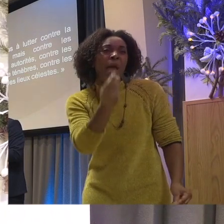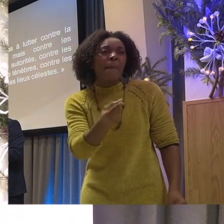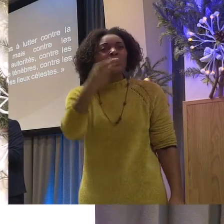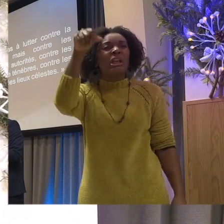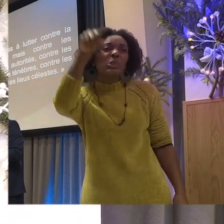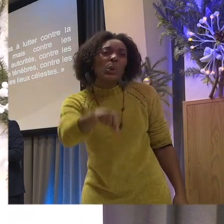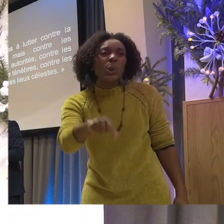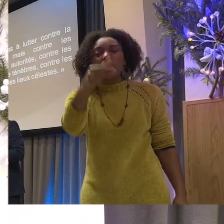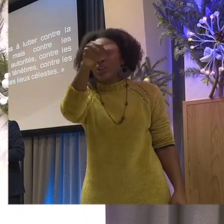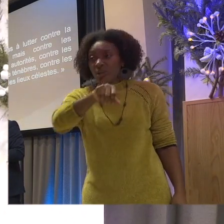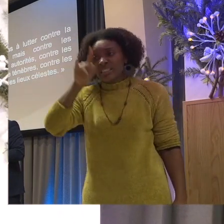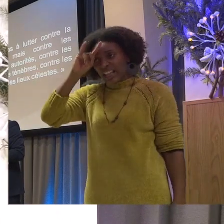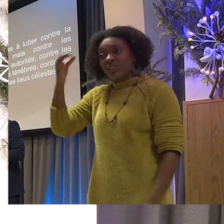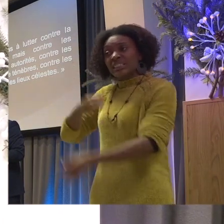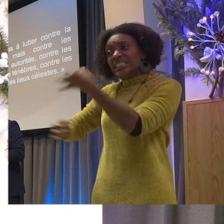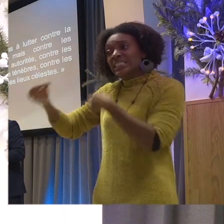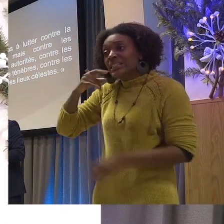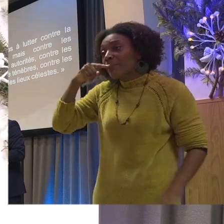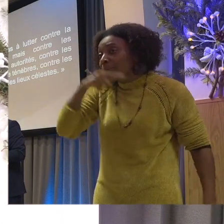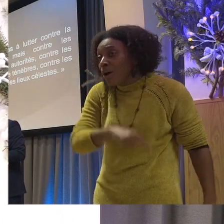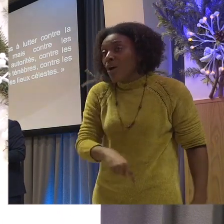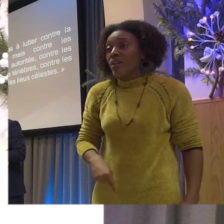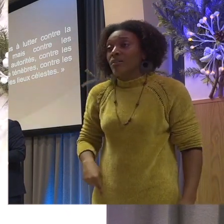croire que nous sommes sans force, mais c'est faux.